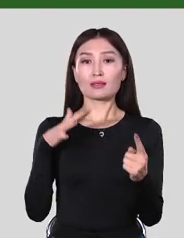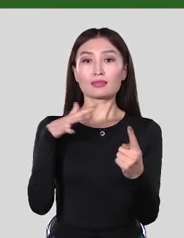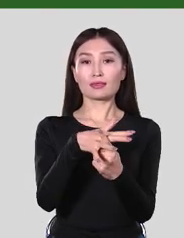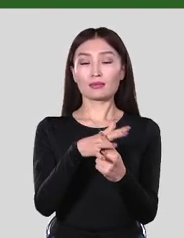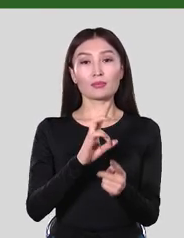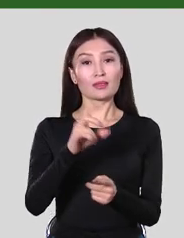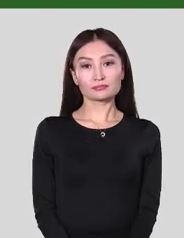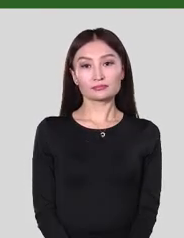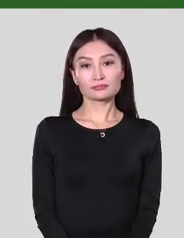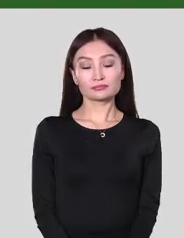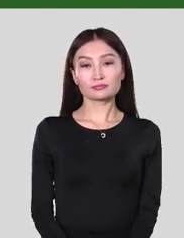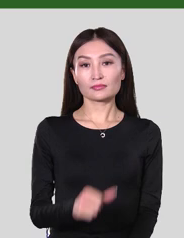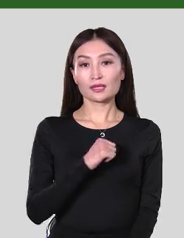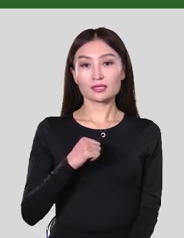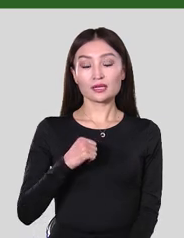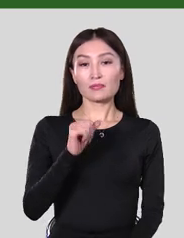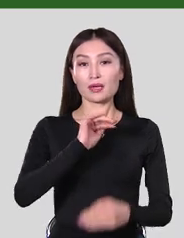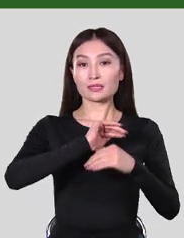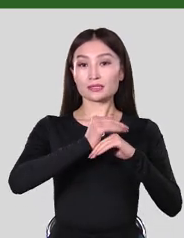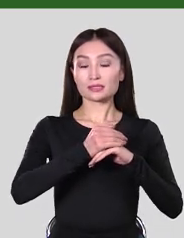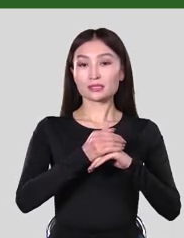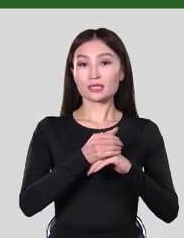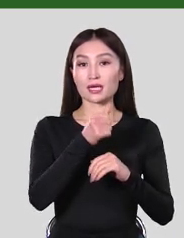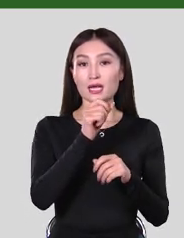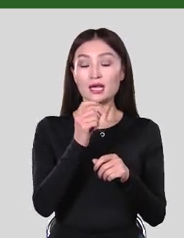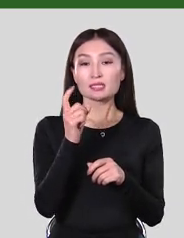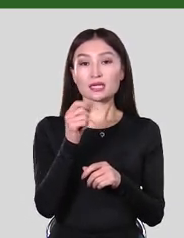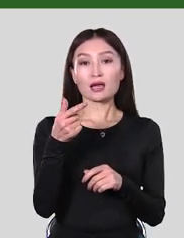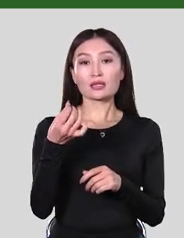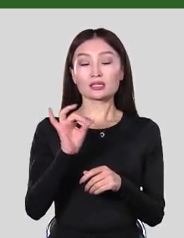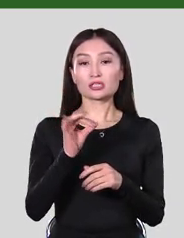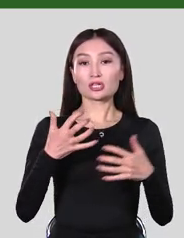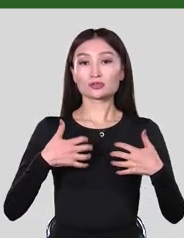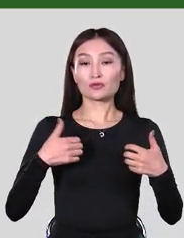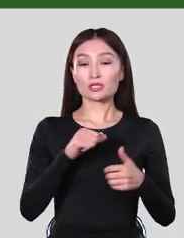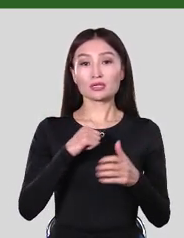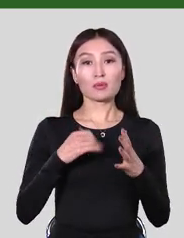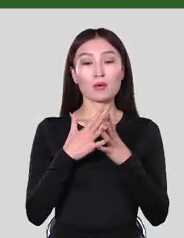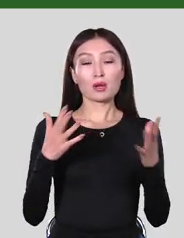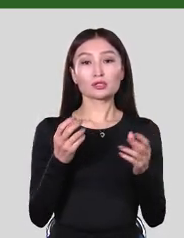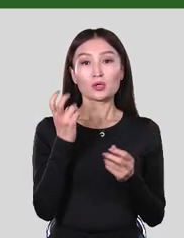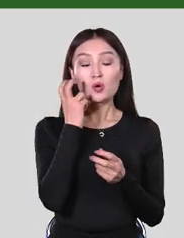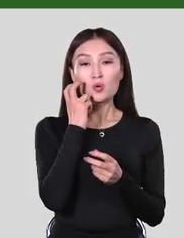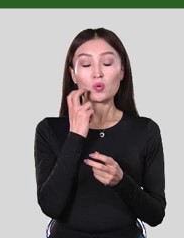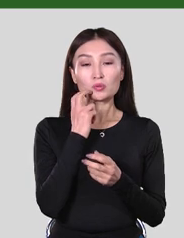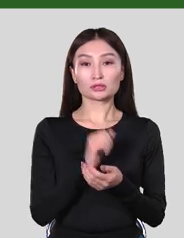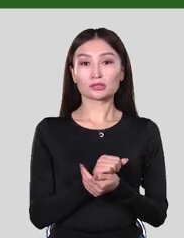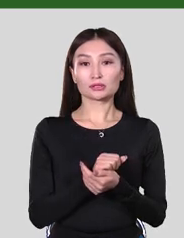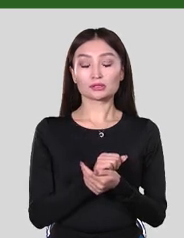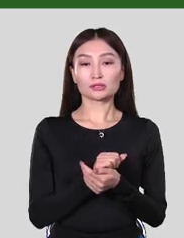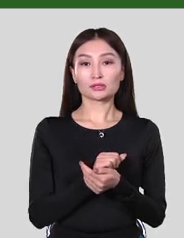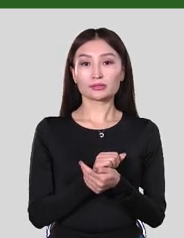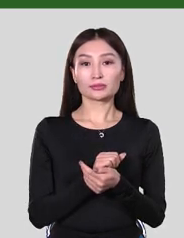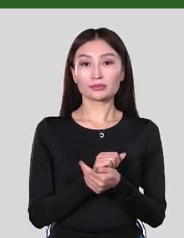нападает на человека. Самое скрытное и загадочное животное Амазонки – это самая большая кошка в обеих Америках.